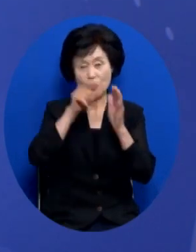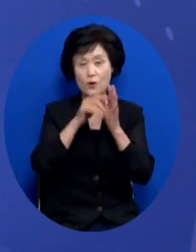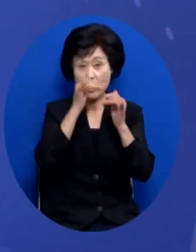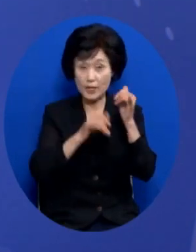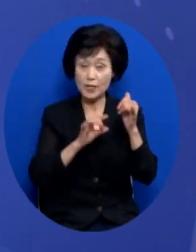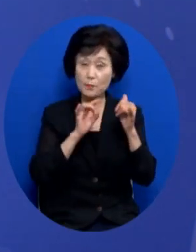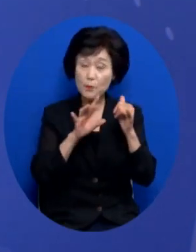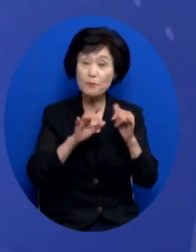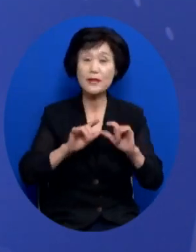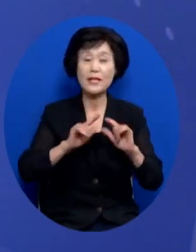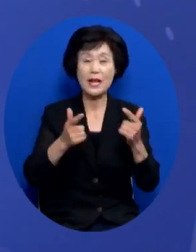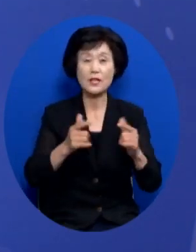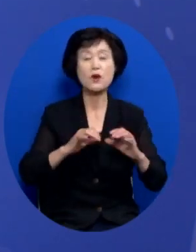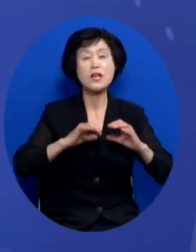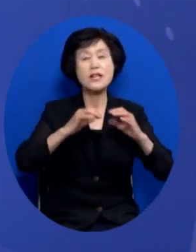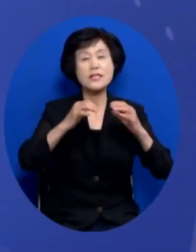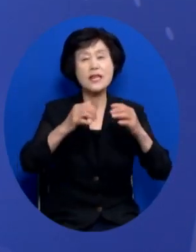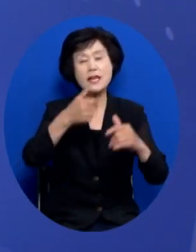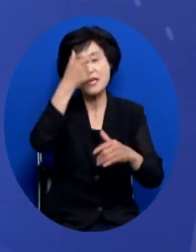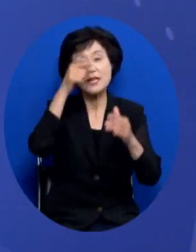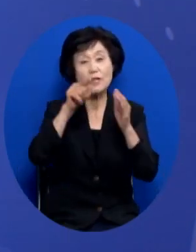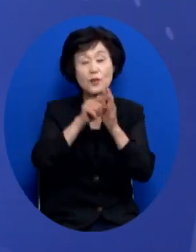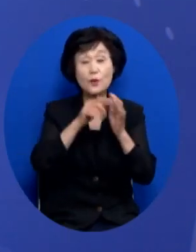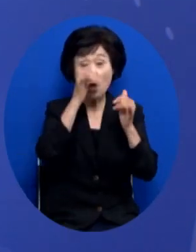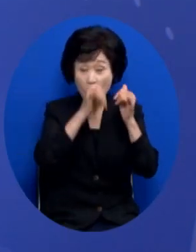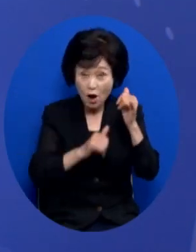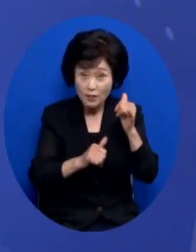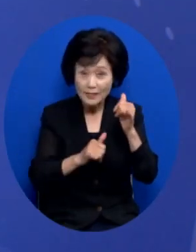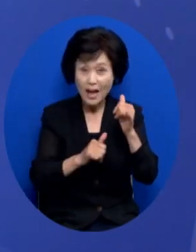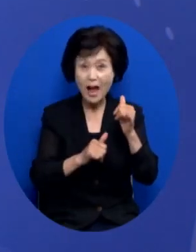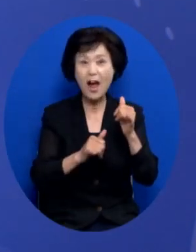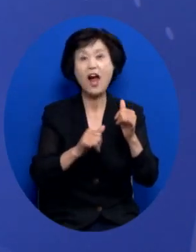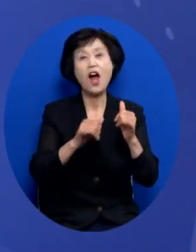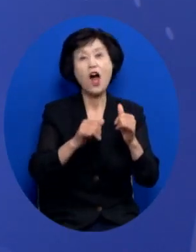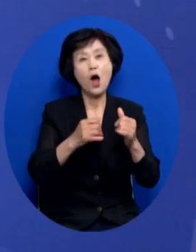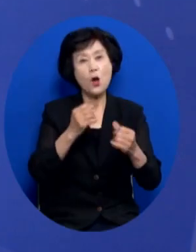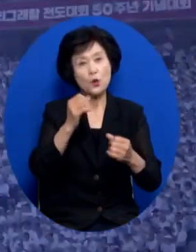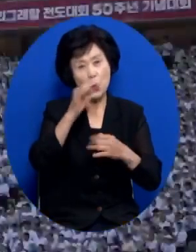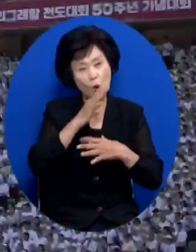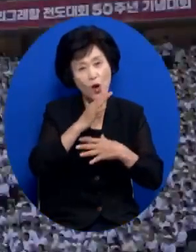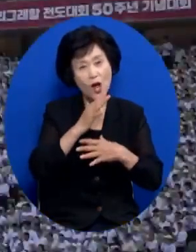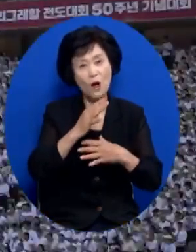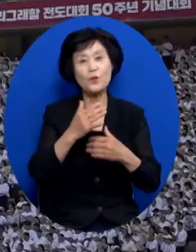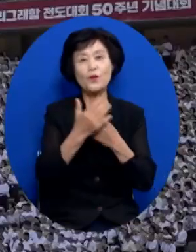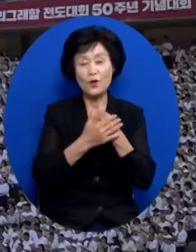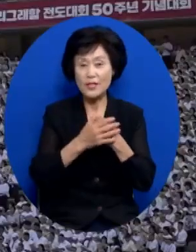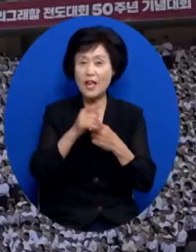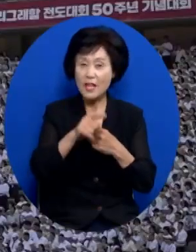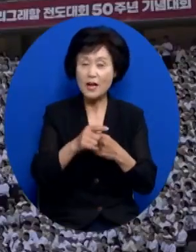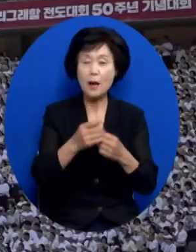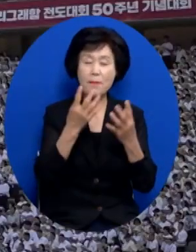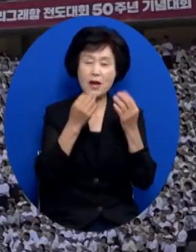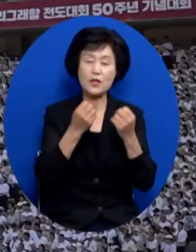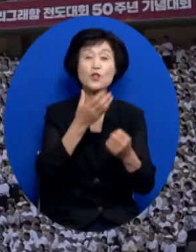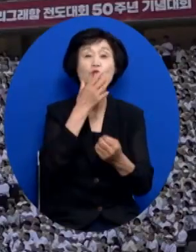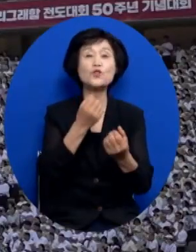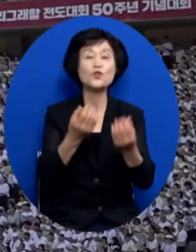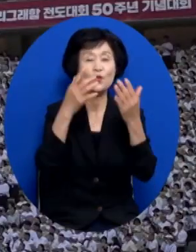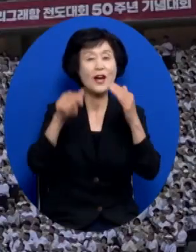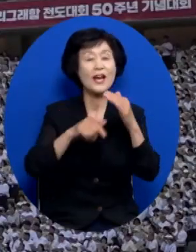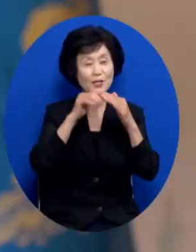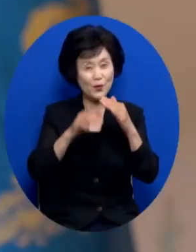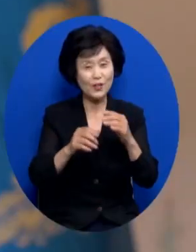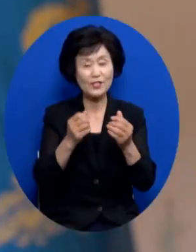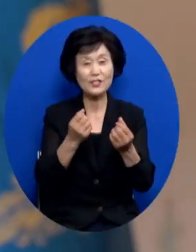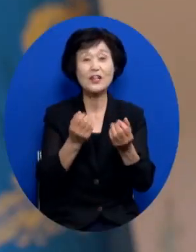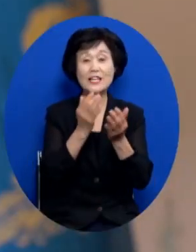기독교 집회를 새로 썼던 빌리 그레함 전도대회를 기념하는 대회였던 만큼 많은 축하 속에서 개최됐는데요. 영상으로 축사를